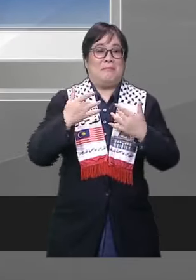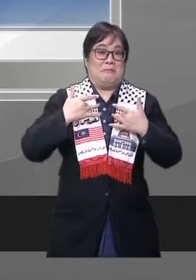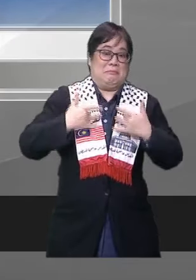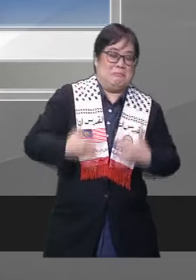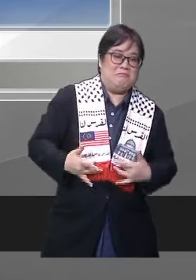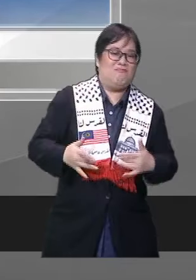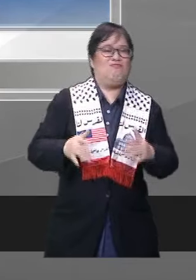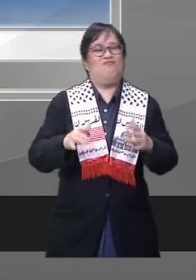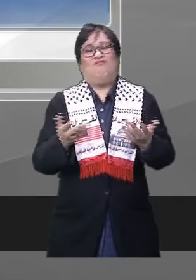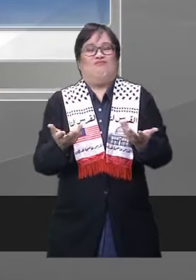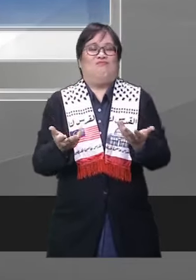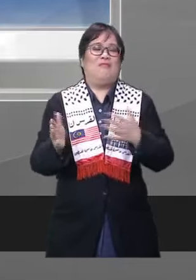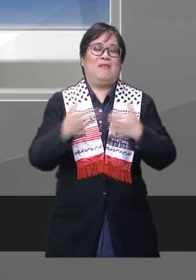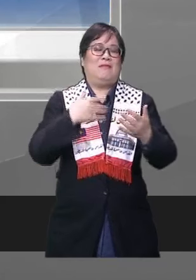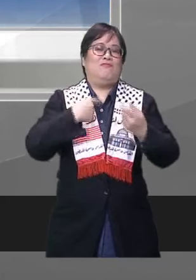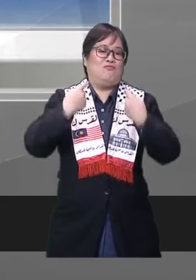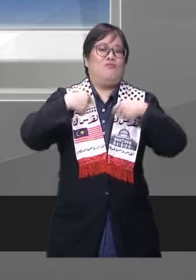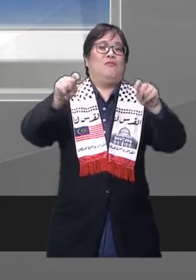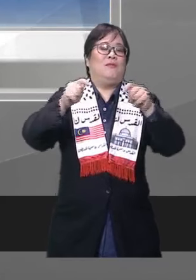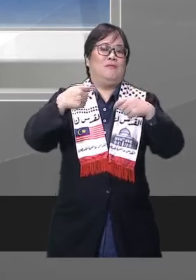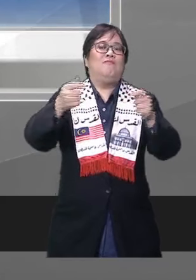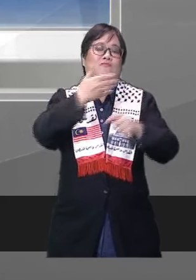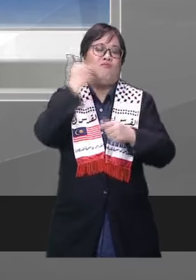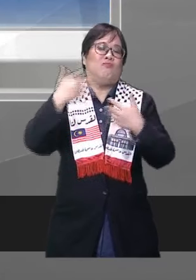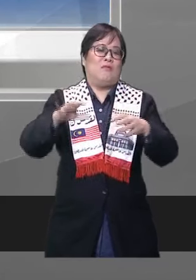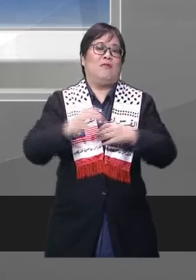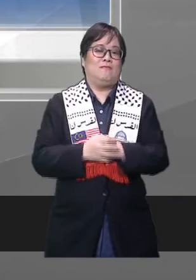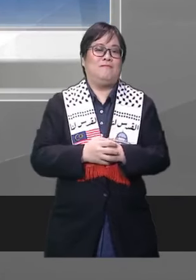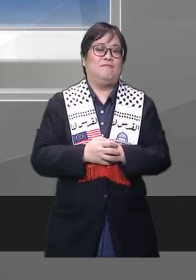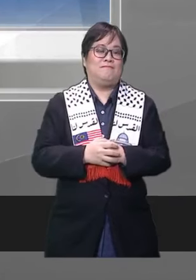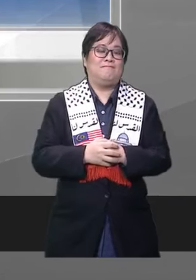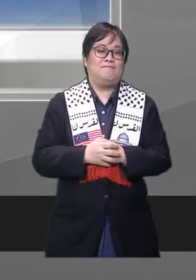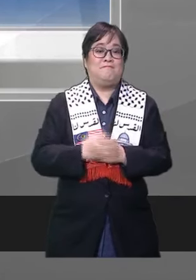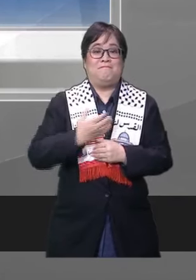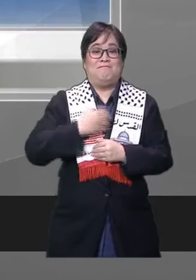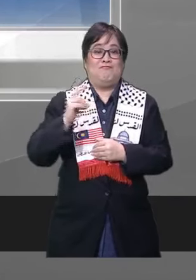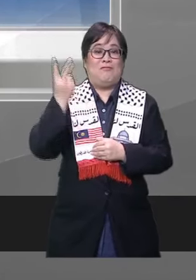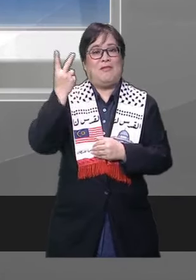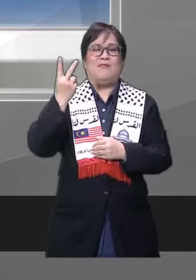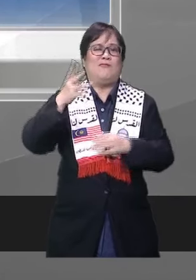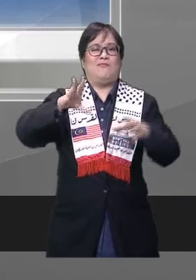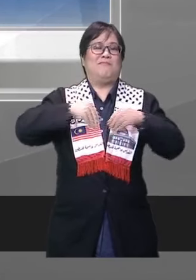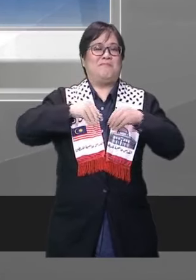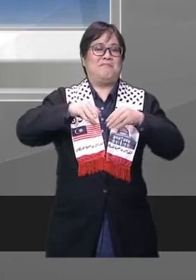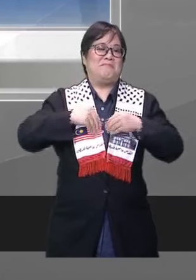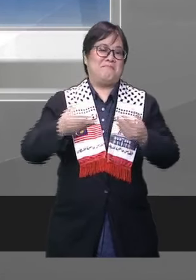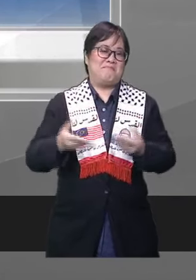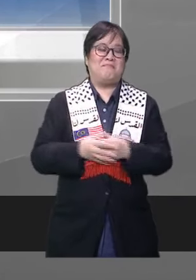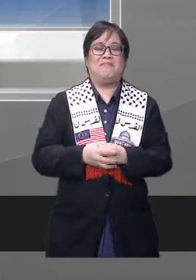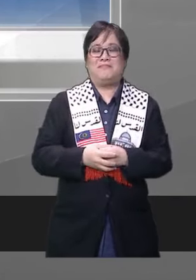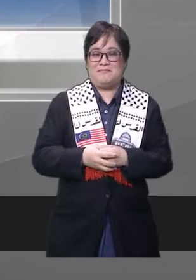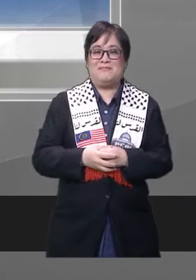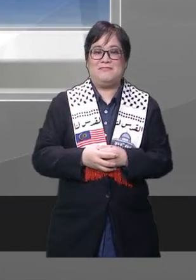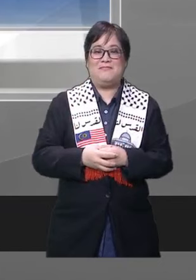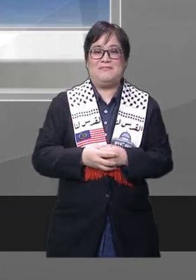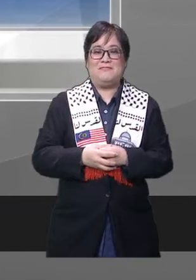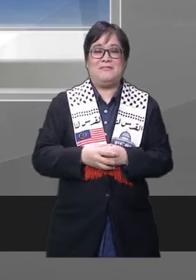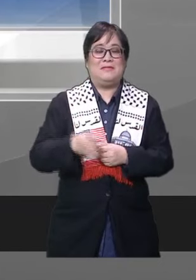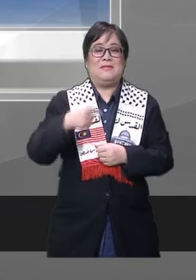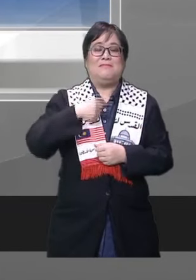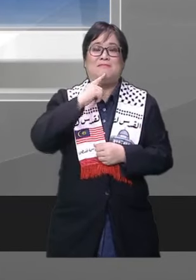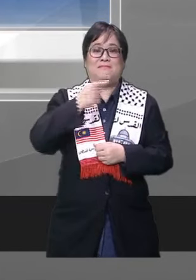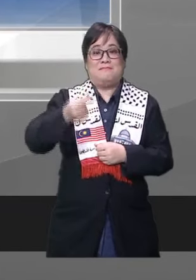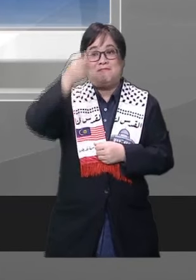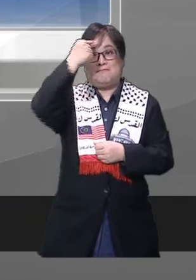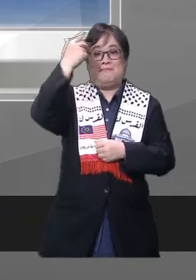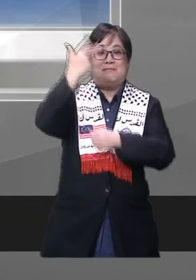sangat. Kita saya dah cuba yang terbaik. Kalau dapat sumbang perak pun okey saya rasa. So benda yang menghantui saya